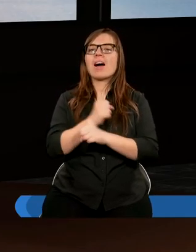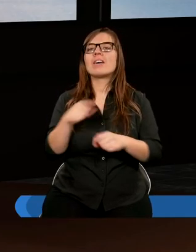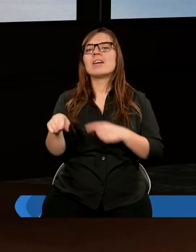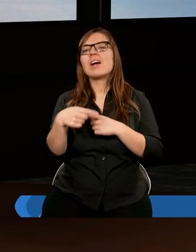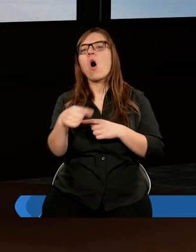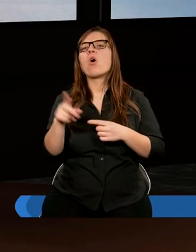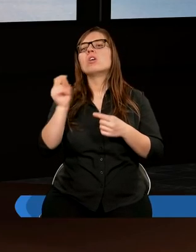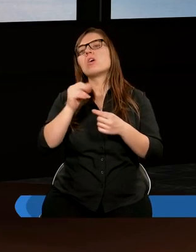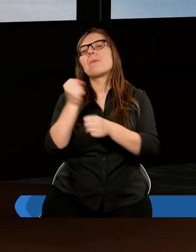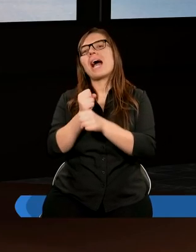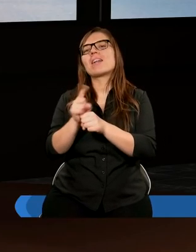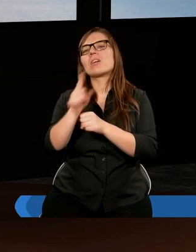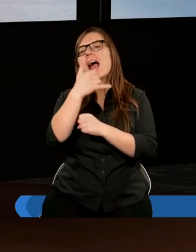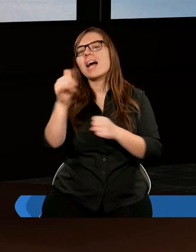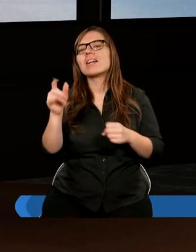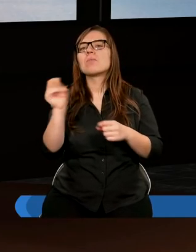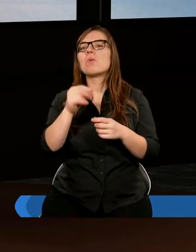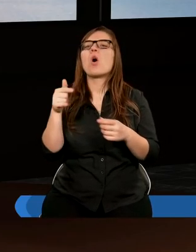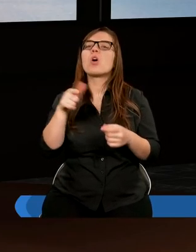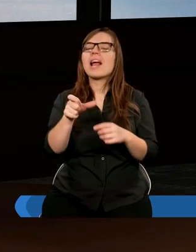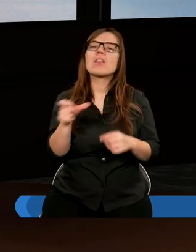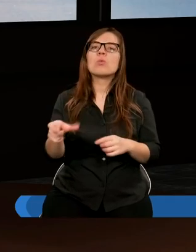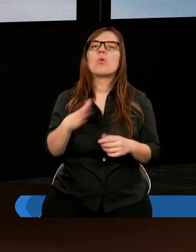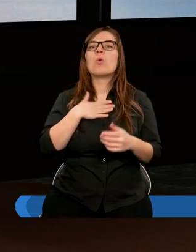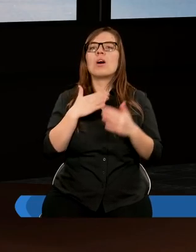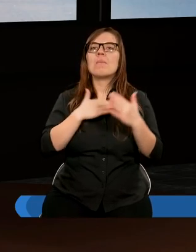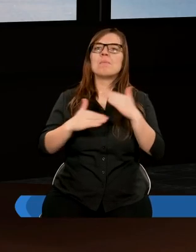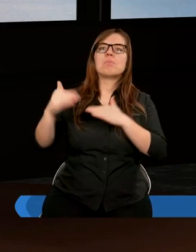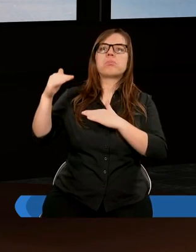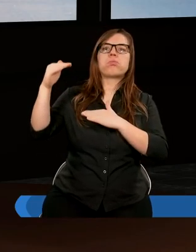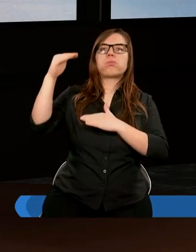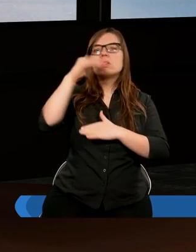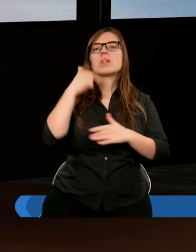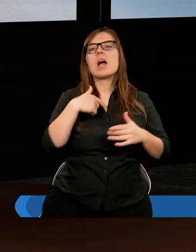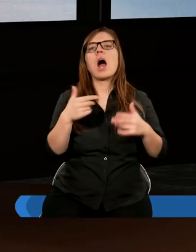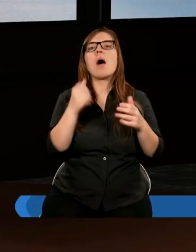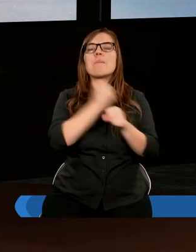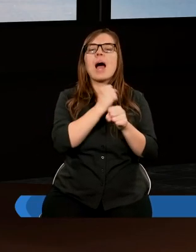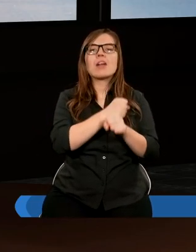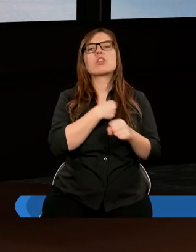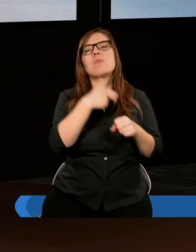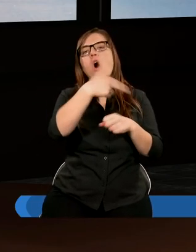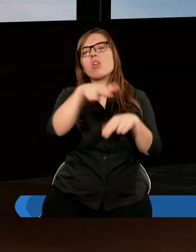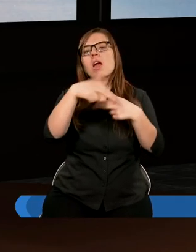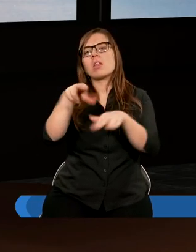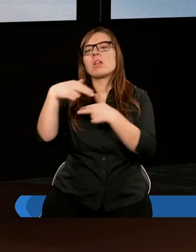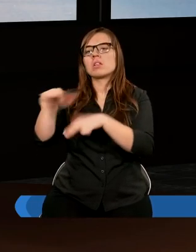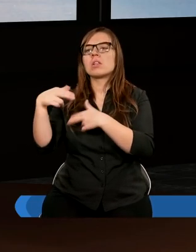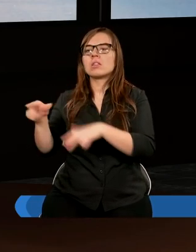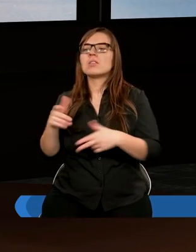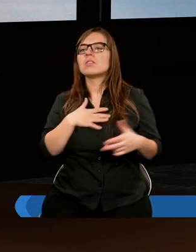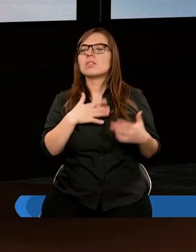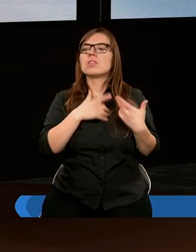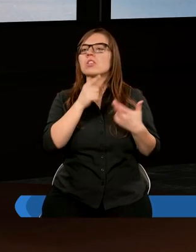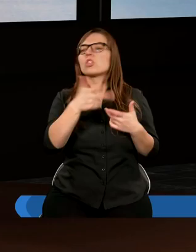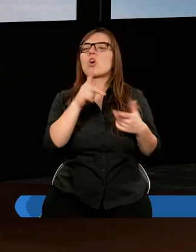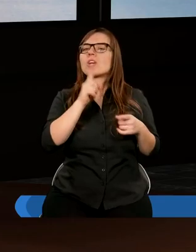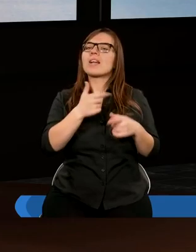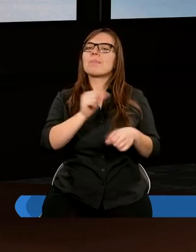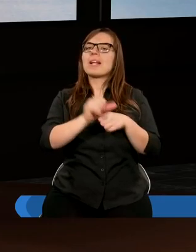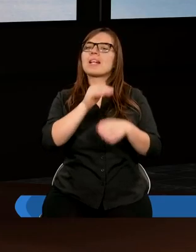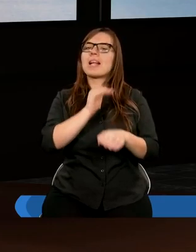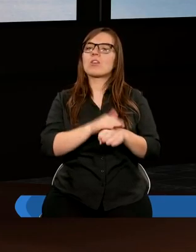czas na innych, bo tak dosięga go ten dług. I w sumie to może być też takie niezgodne z wolą Pana